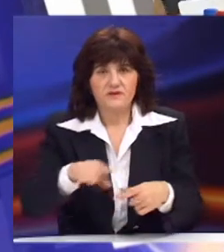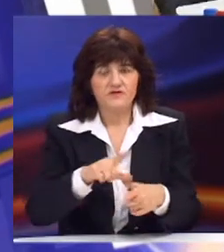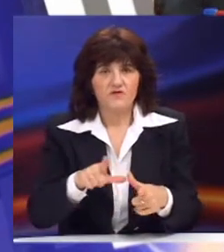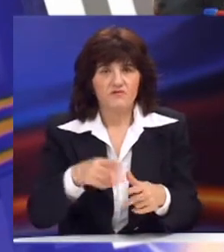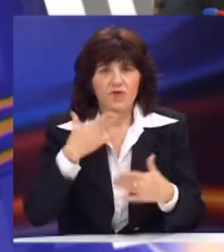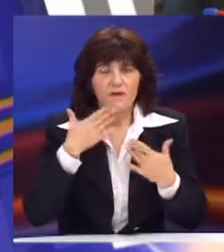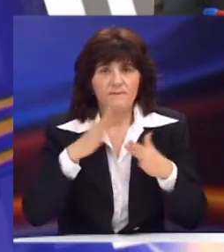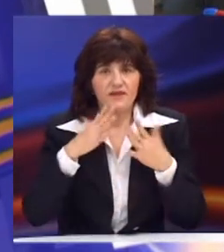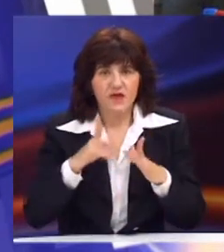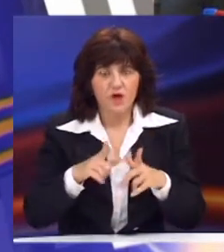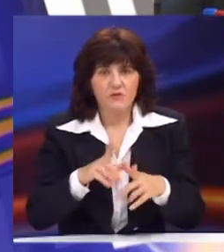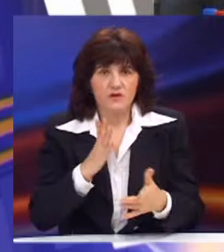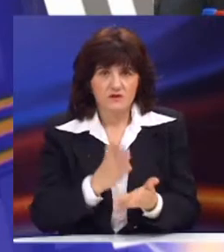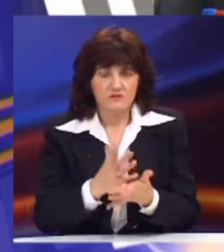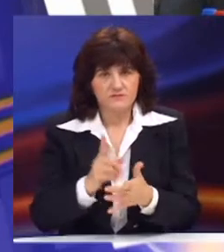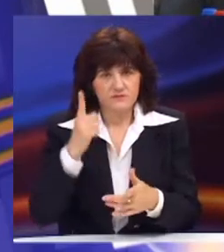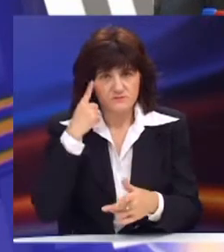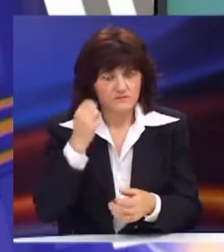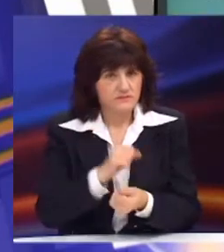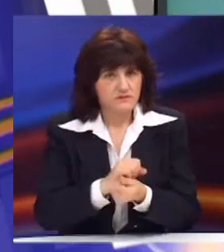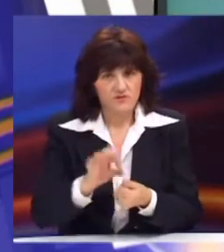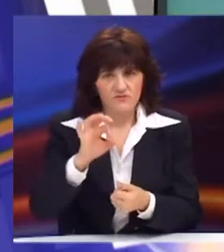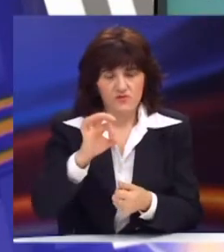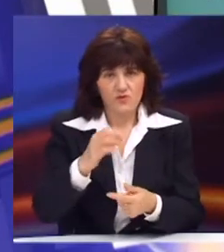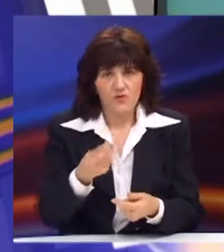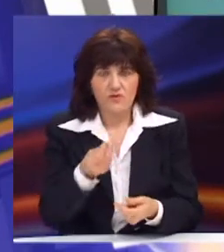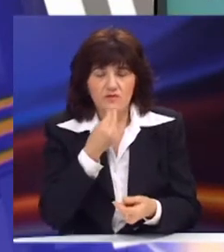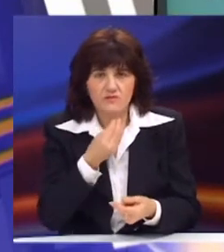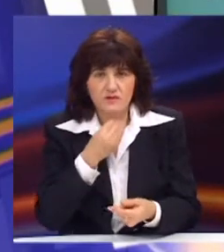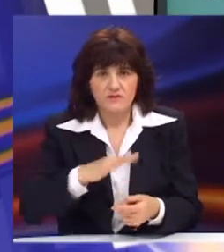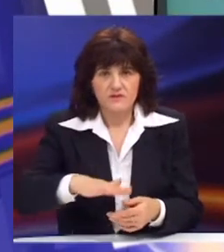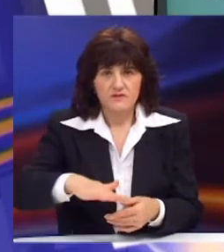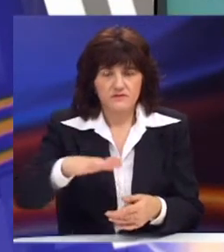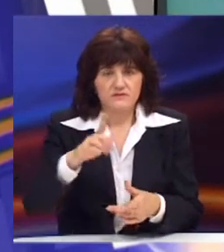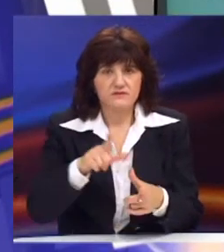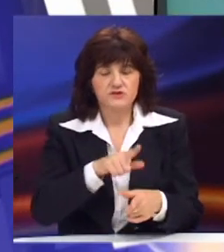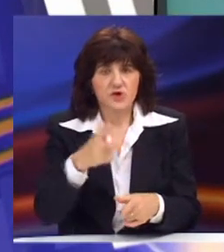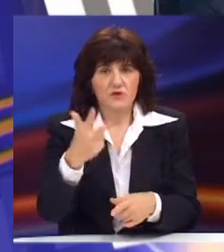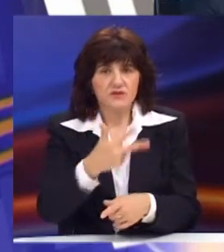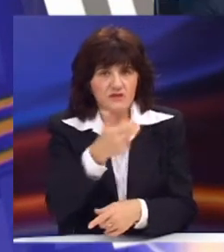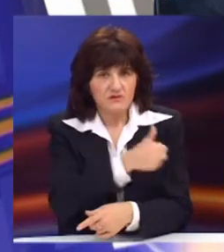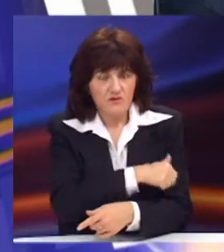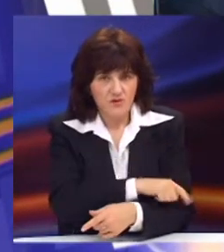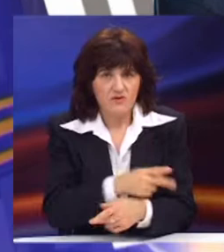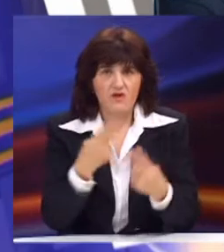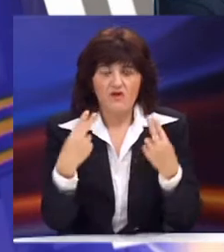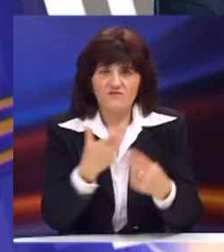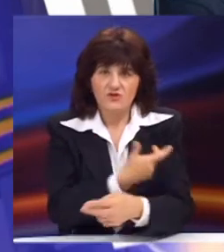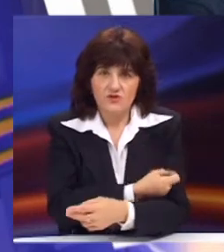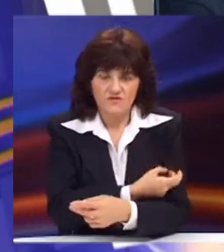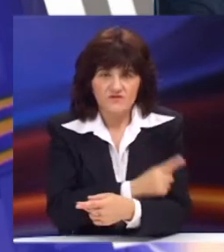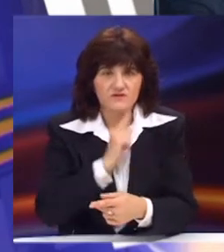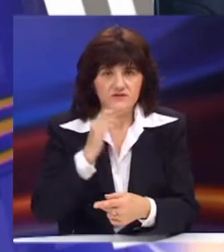zdravstva, socijalne zaštite i pedagogije, one su imale priliku da saznaju sve o ishrani novorođenčadi i dece do 3. godine života,